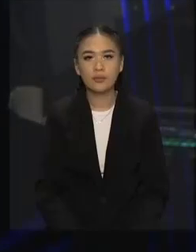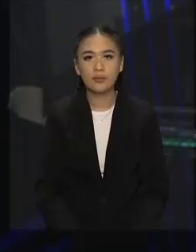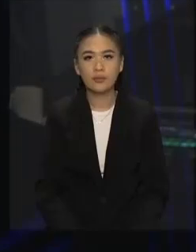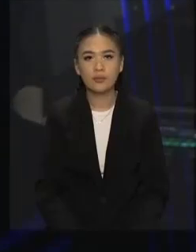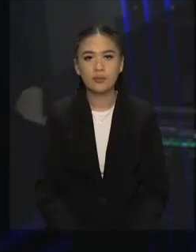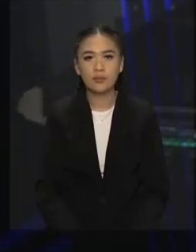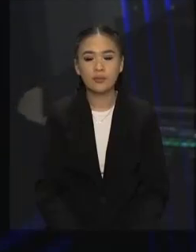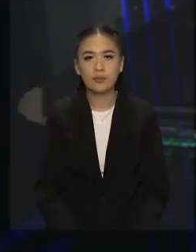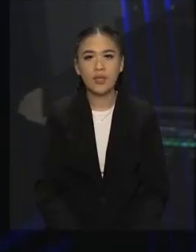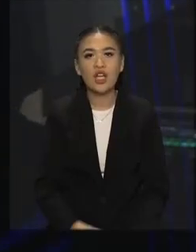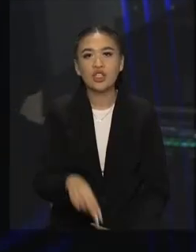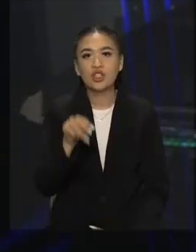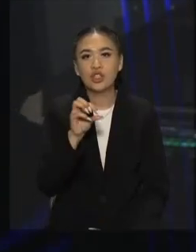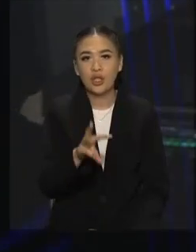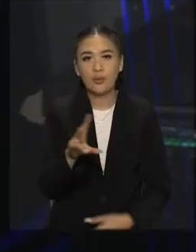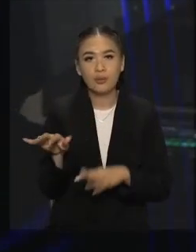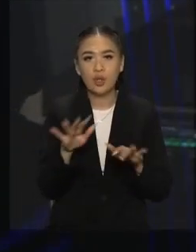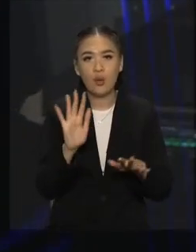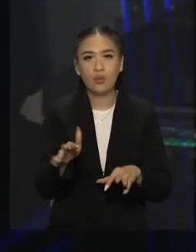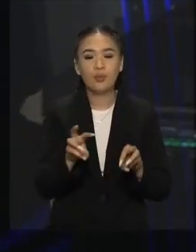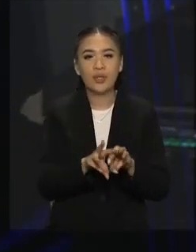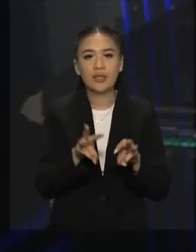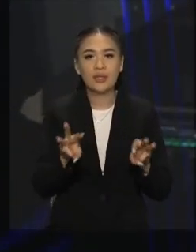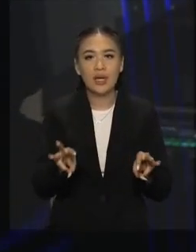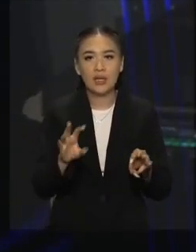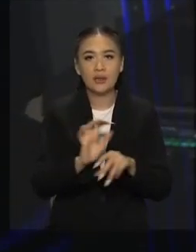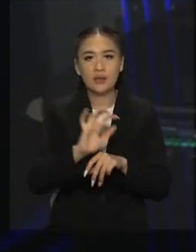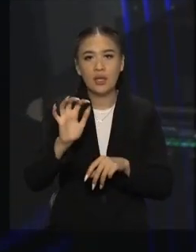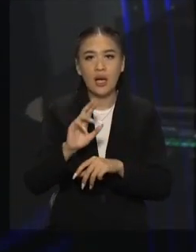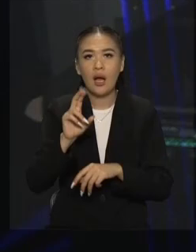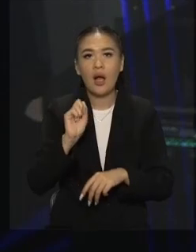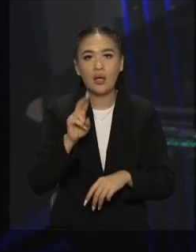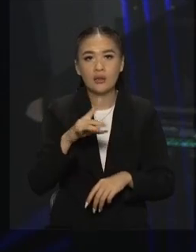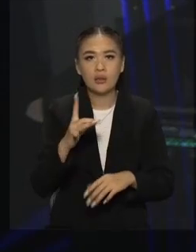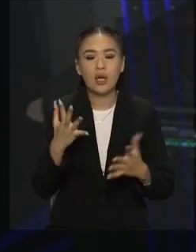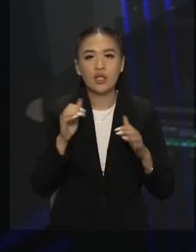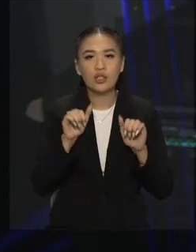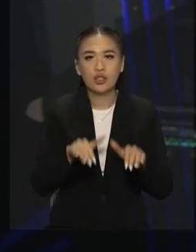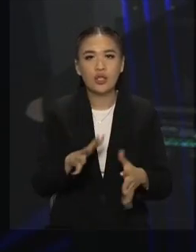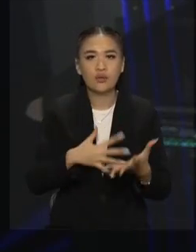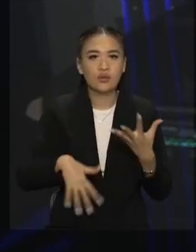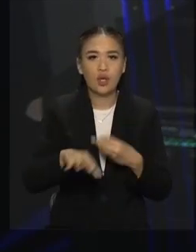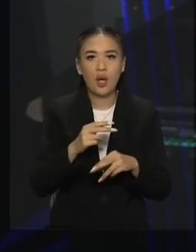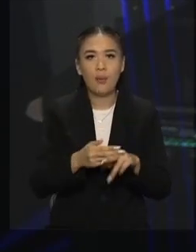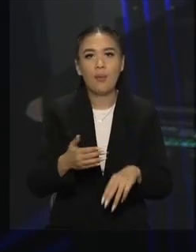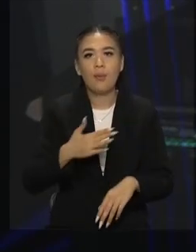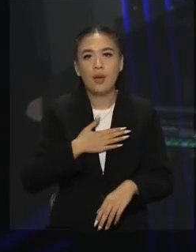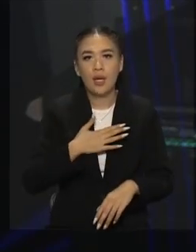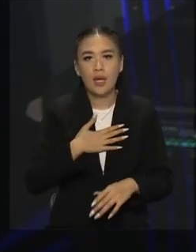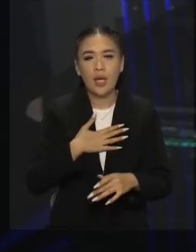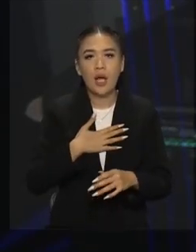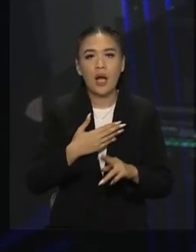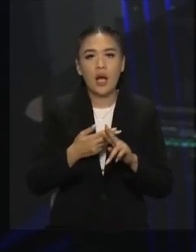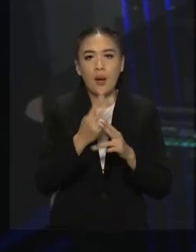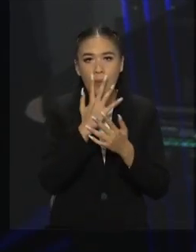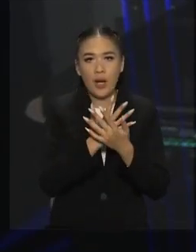К другим темам. Чем займется Министерство транспорта и почему кадры по-прежнему решают все? Моя коллега Евгения